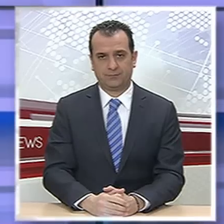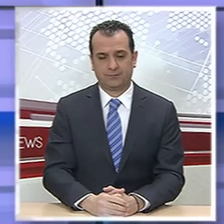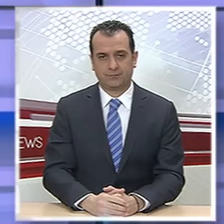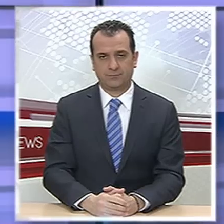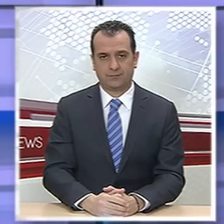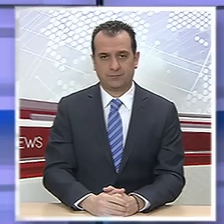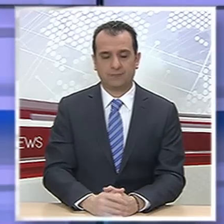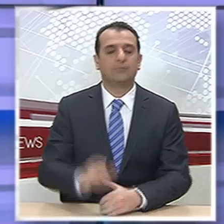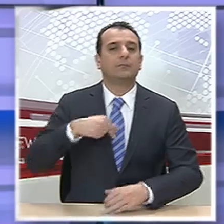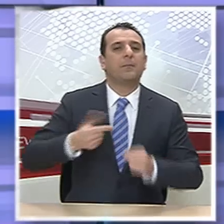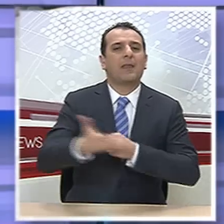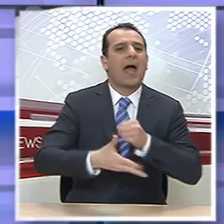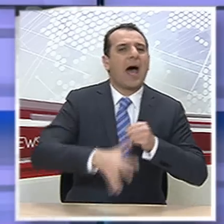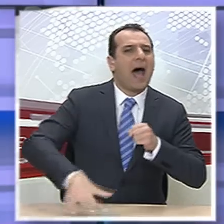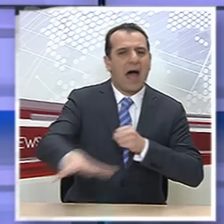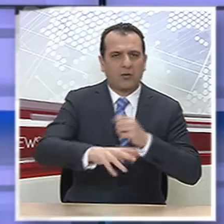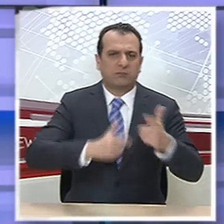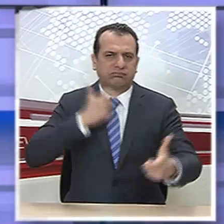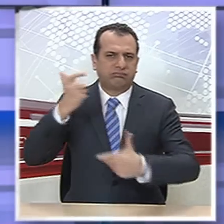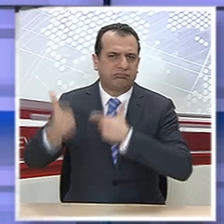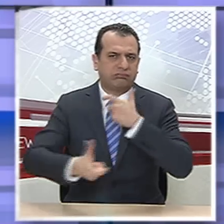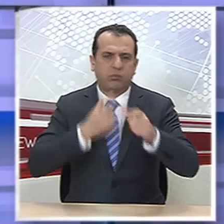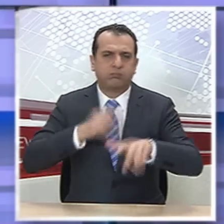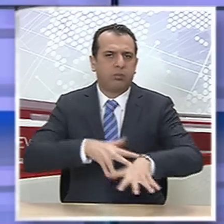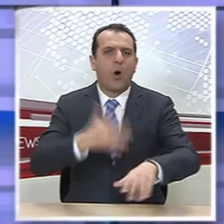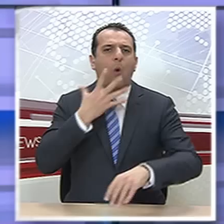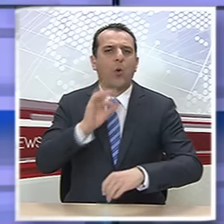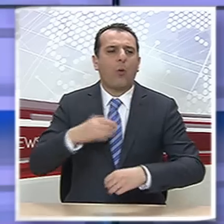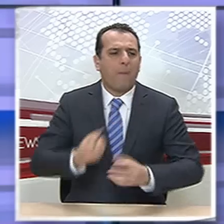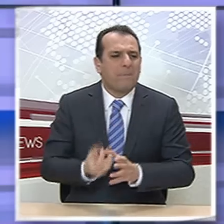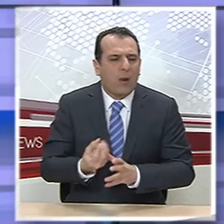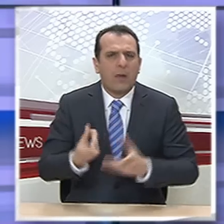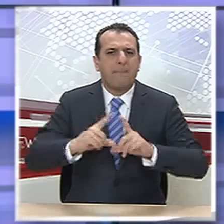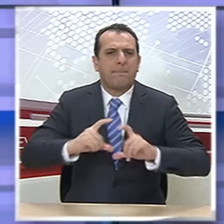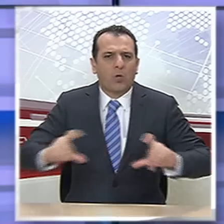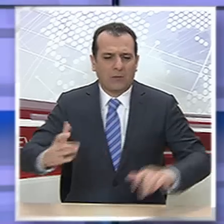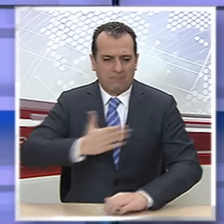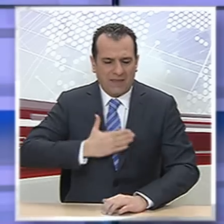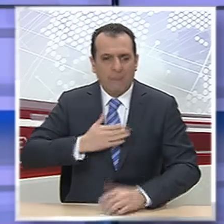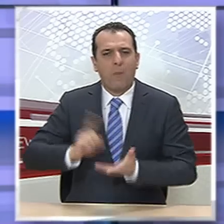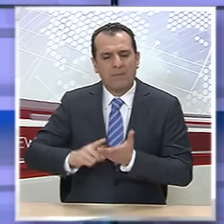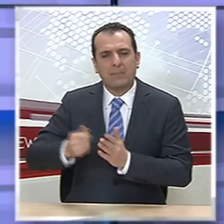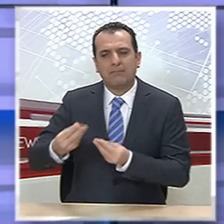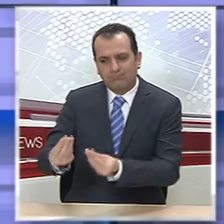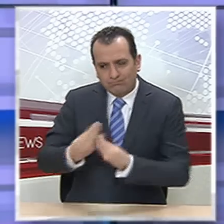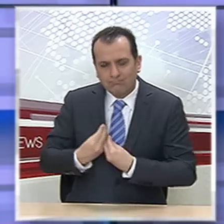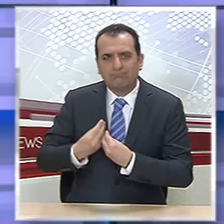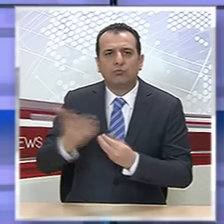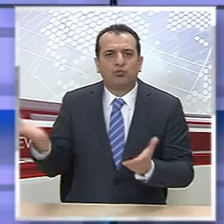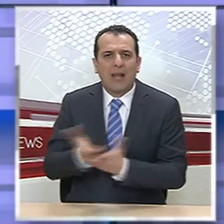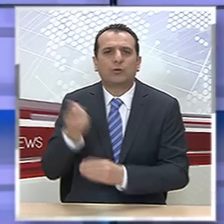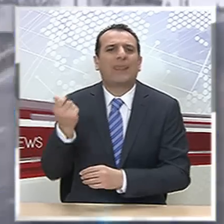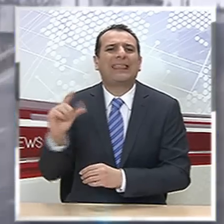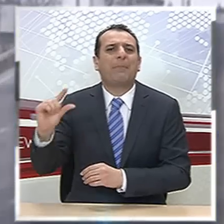Οι αγρότες που διεκδικούν κατώτερες εγγυημένες τιμές για τα προϊόντα τους κλιμακώνουν τις κινητοποίησεις τους, στείνοντας μπλόκα σε όλη τη χώρα, ενώ καταγγέλουν πολιτικές